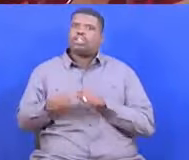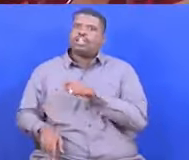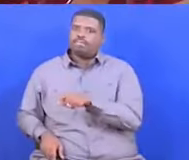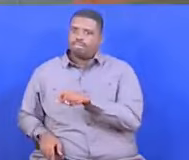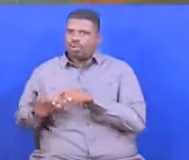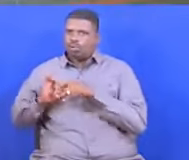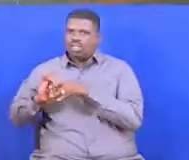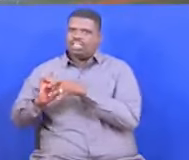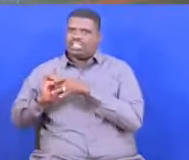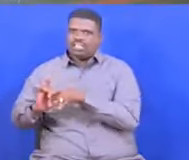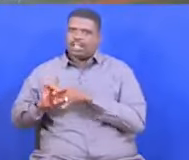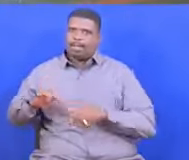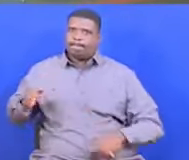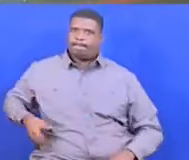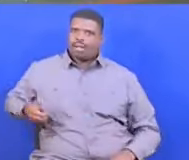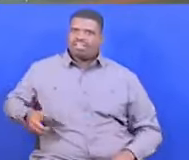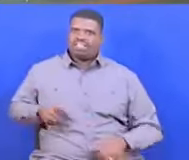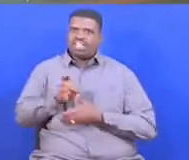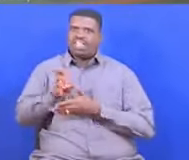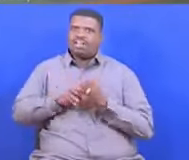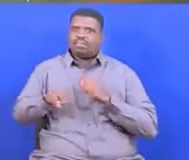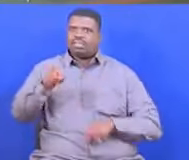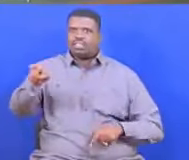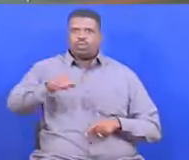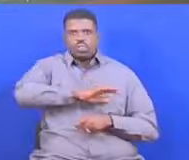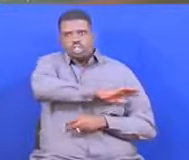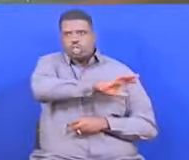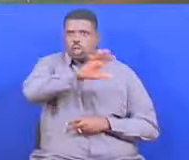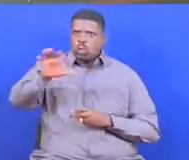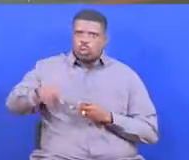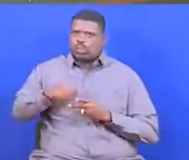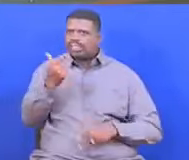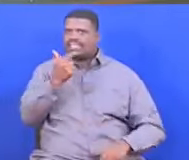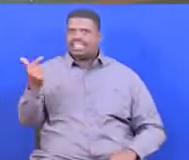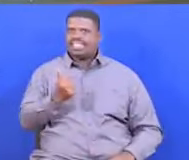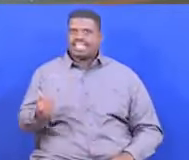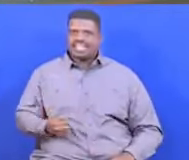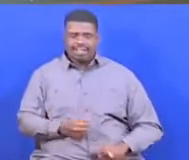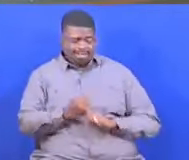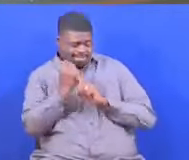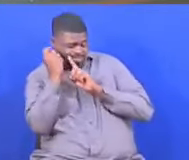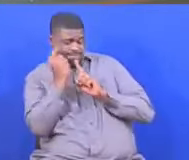shirikiana na maafisa wa halmashauri zote Tanzania